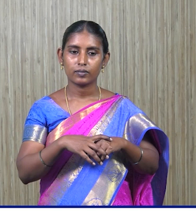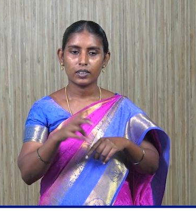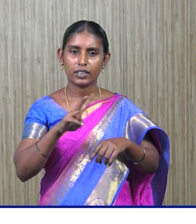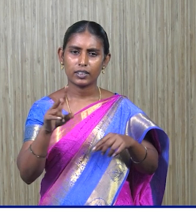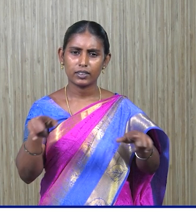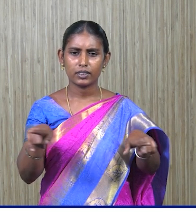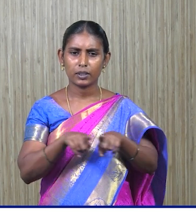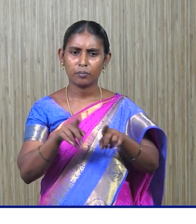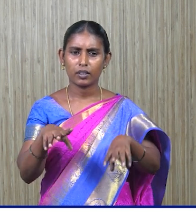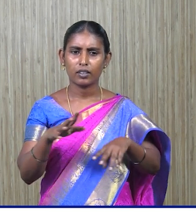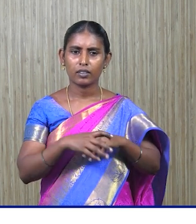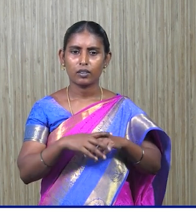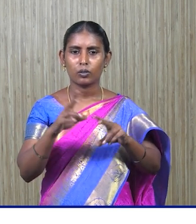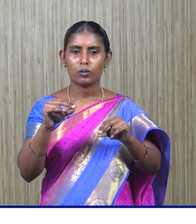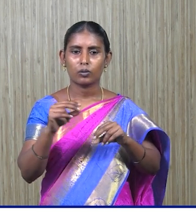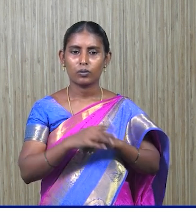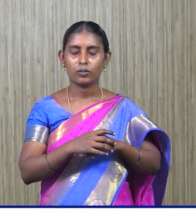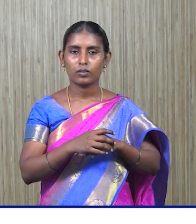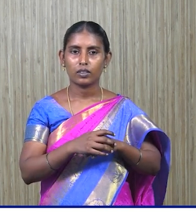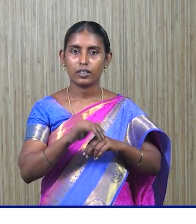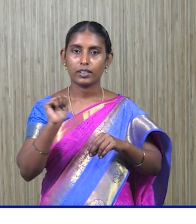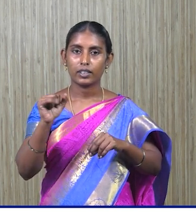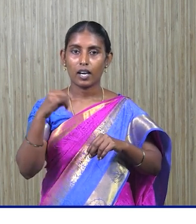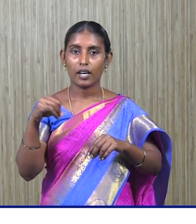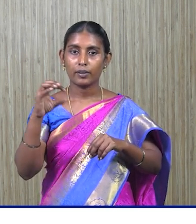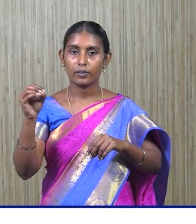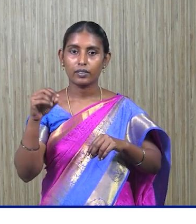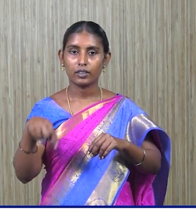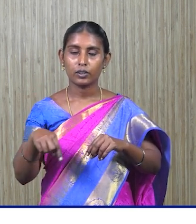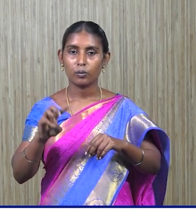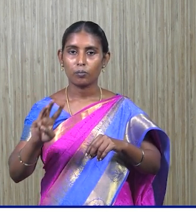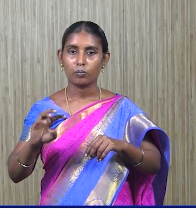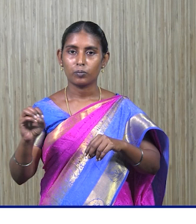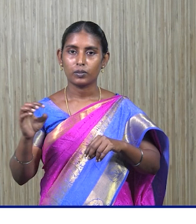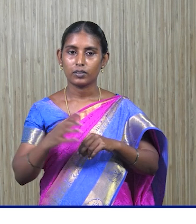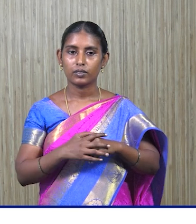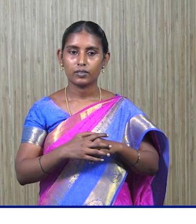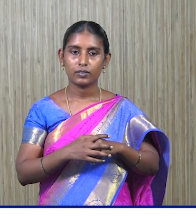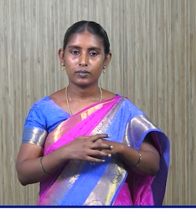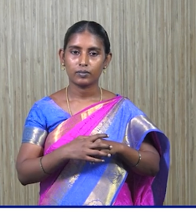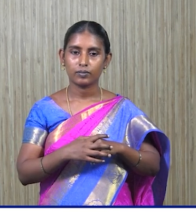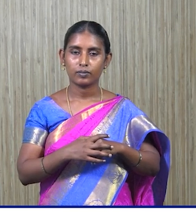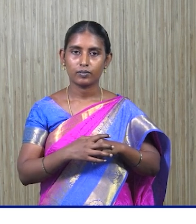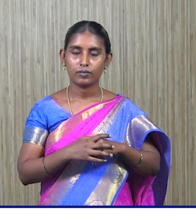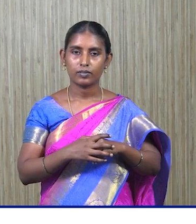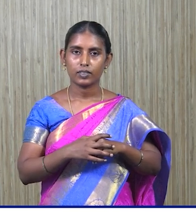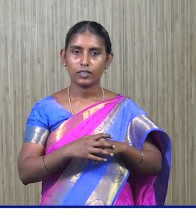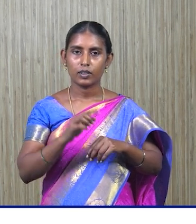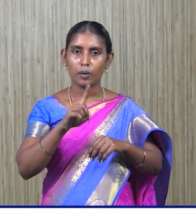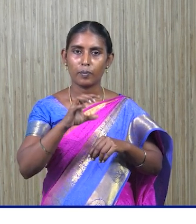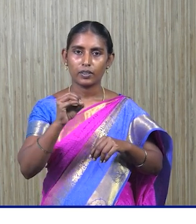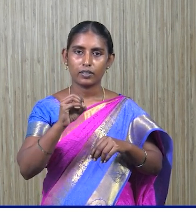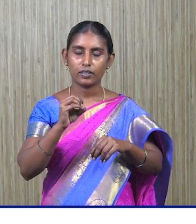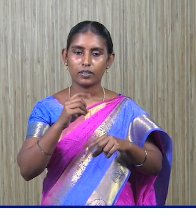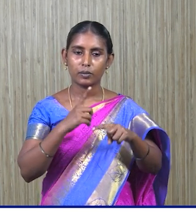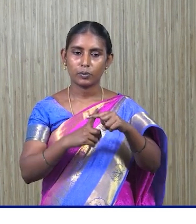விடைகளும் சமமாக உள்ளதா? கிடையாது. இங்கு 60 வருகின்றது, அங்கு 300 வருகின்றது. அப்போ 10 கூட்டல் 10 பெருக்கல் 5 இஸ் நாட் ஈக்குவல்